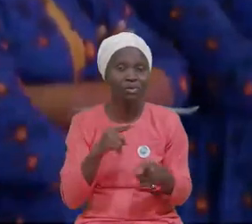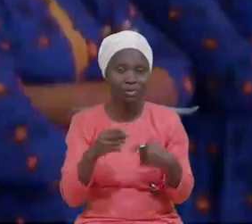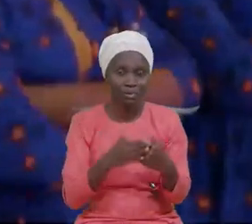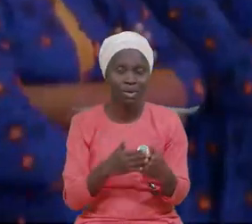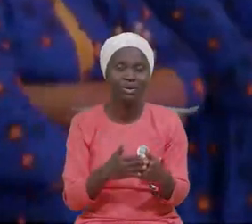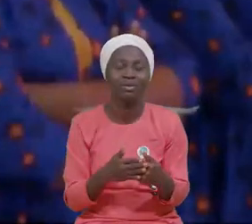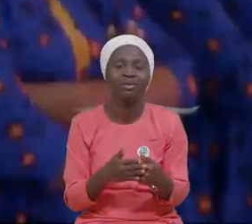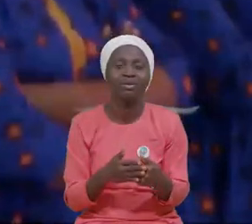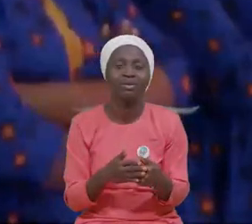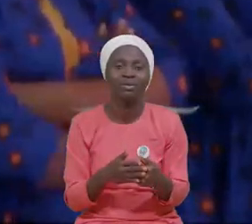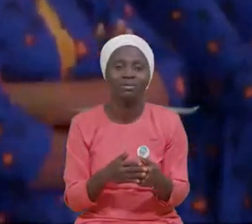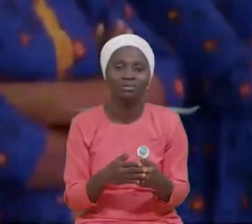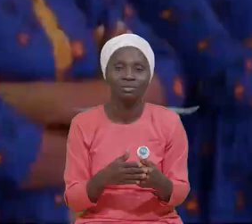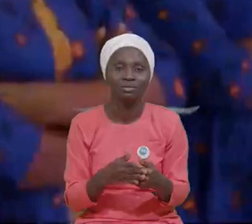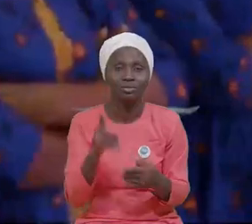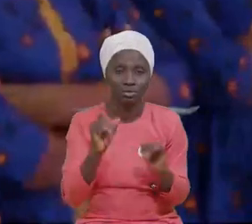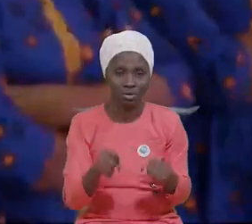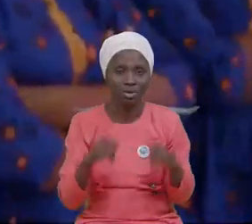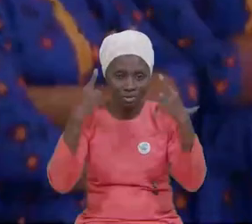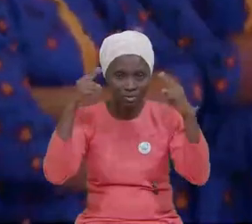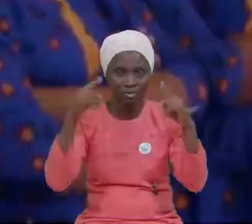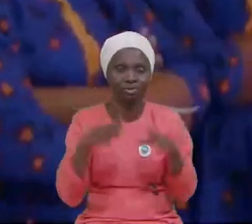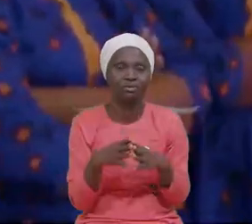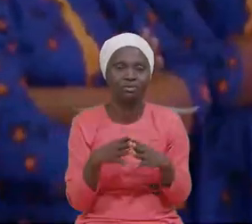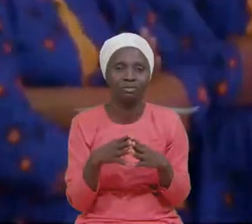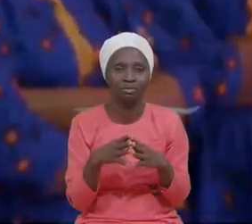bac. Tu peux réussir.